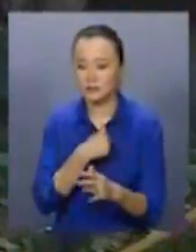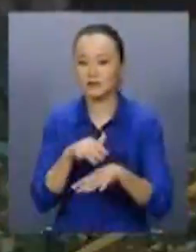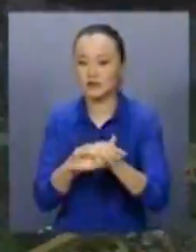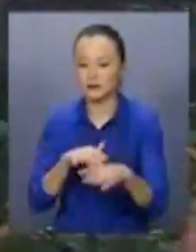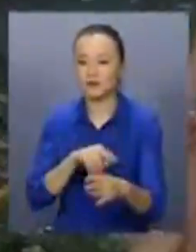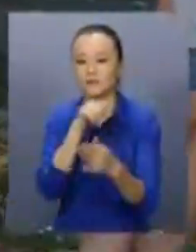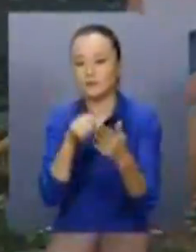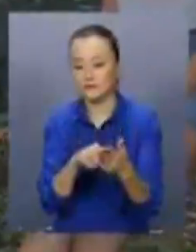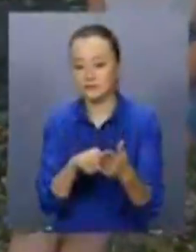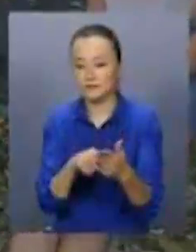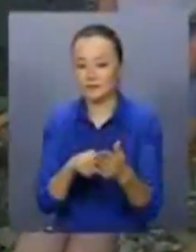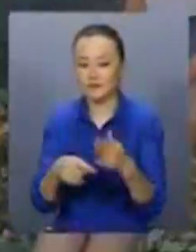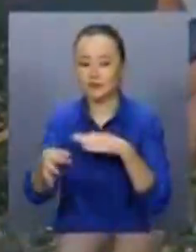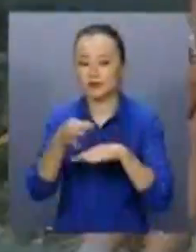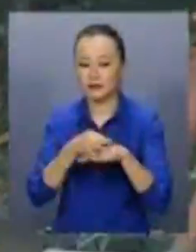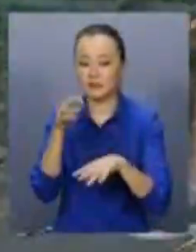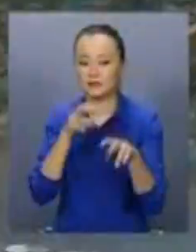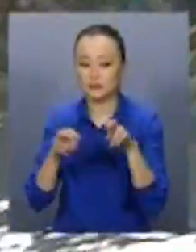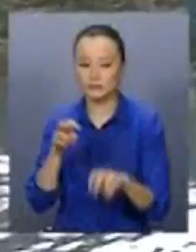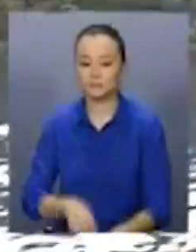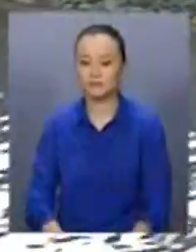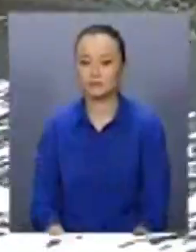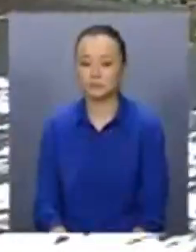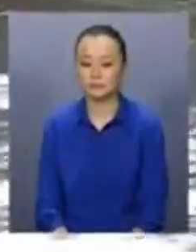осы сауалға жауап іздейміз.